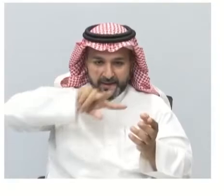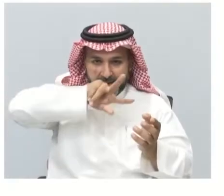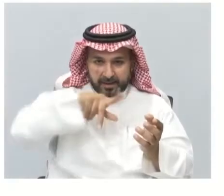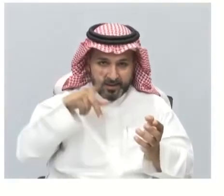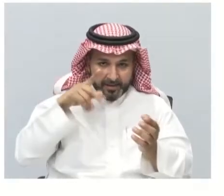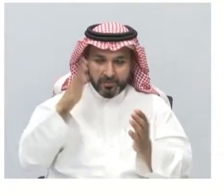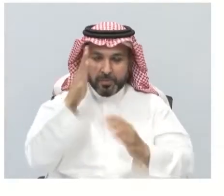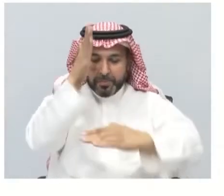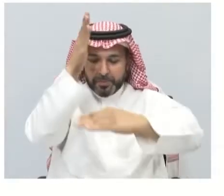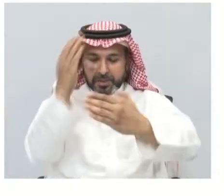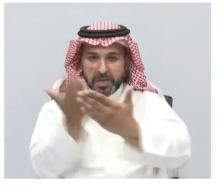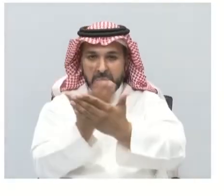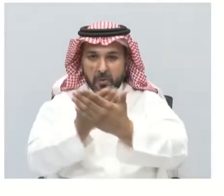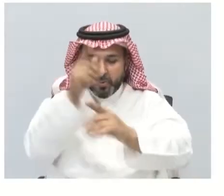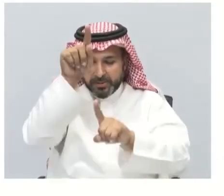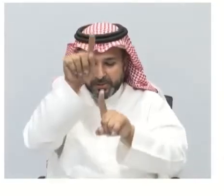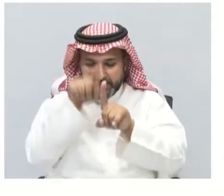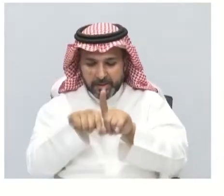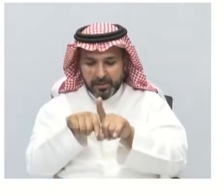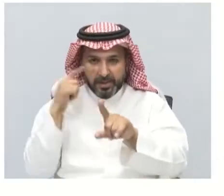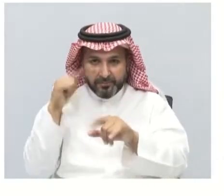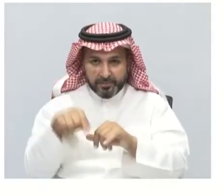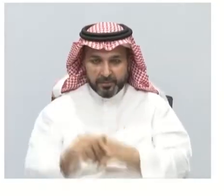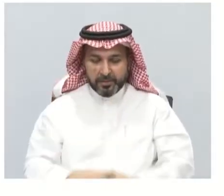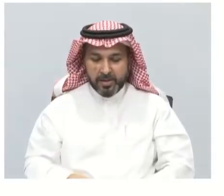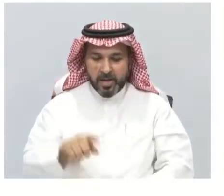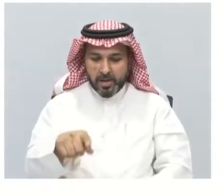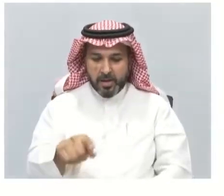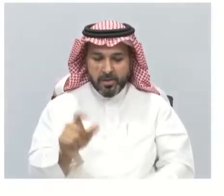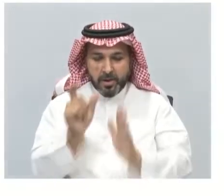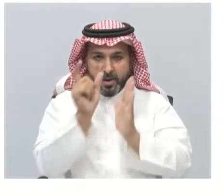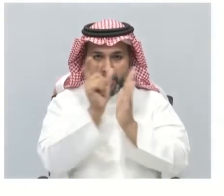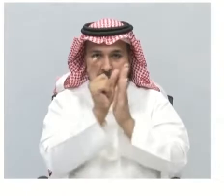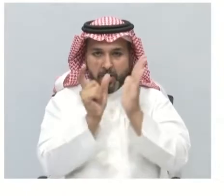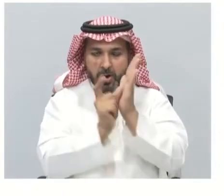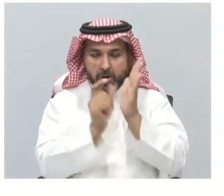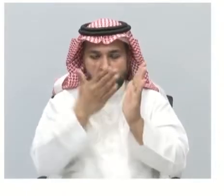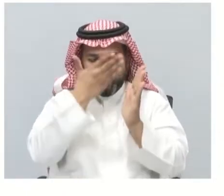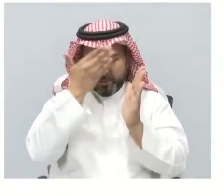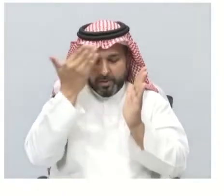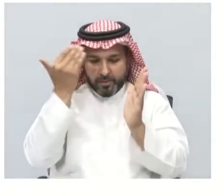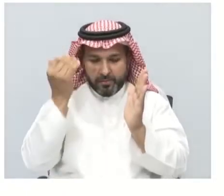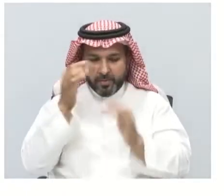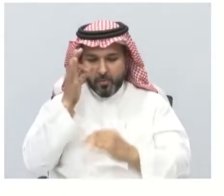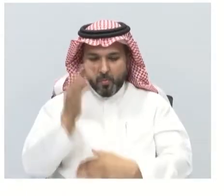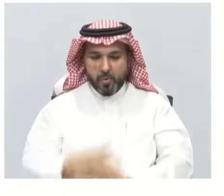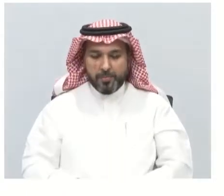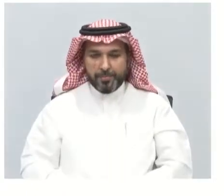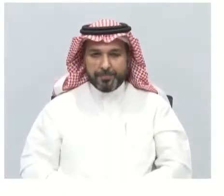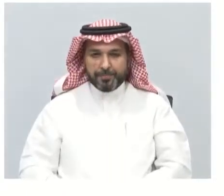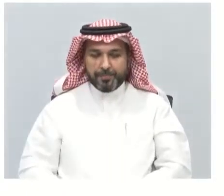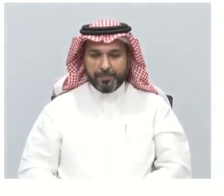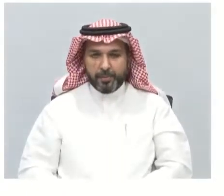دي عندي مسلمه مهمه تنص المسلمه الاتيه على ان المستقيم العمودي على مستقيم معلوم النقطه لا تقع عليه هو مستقيم